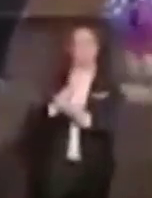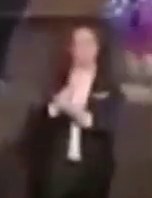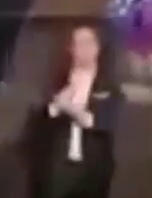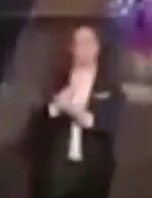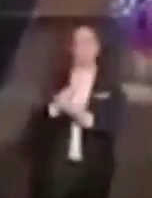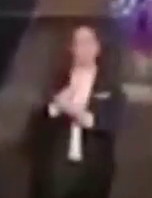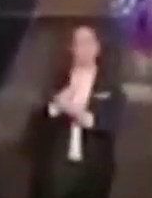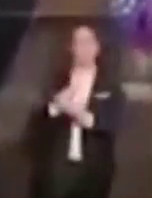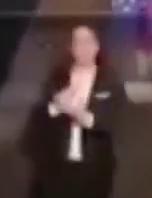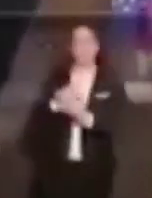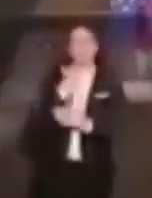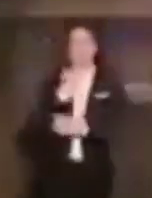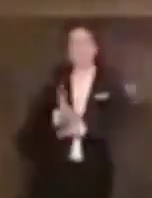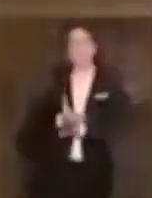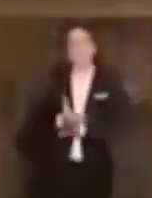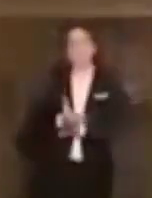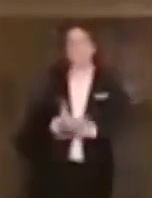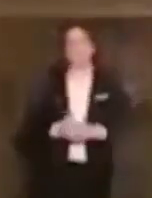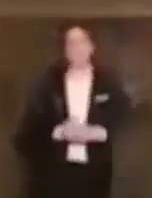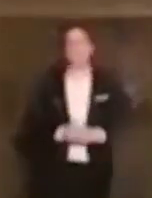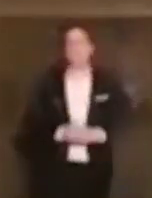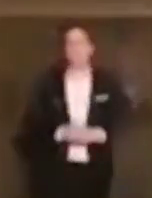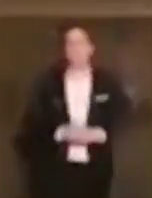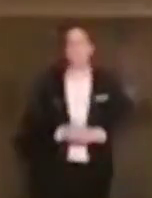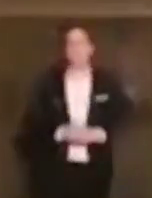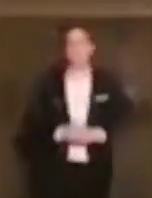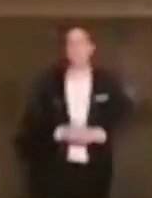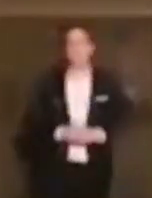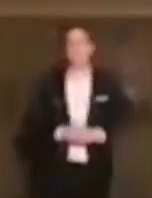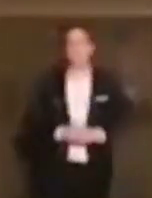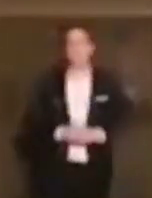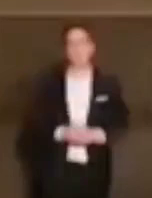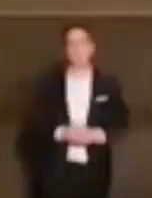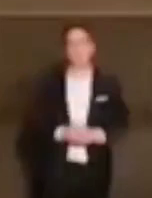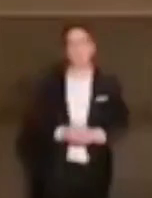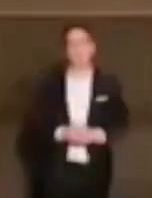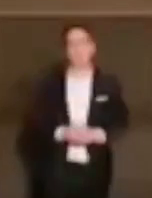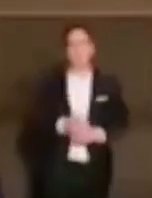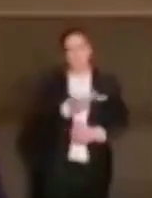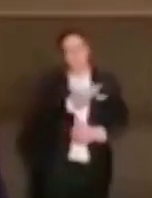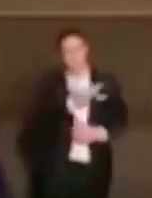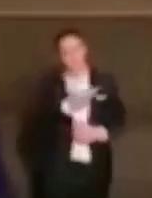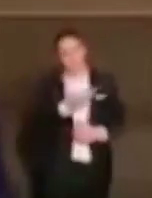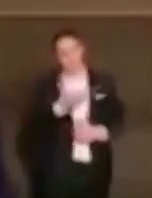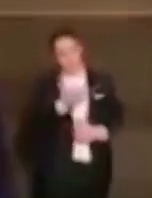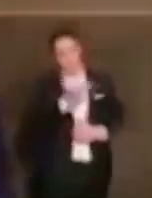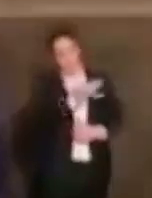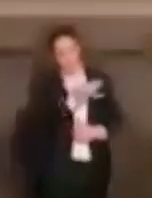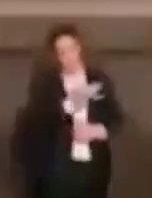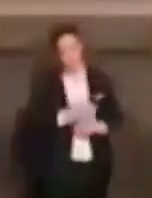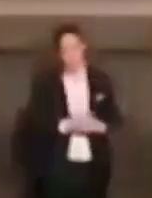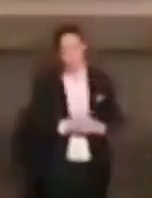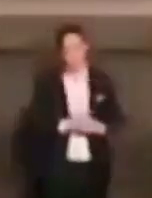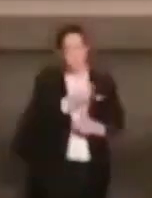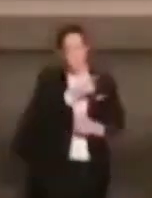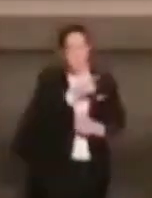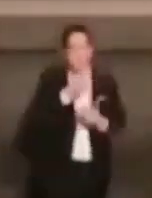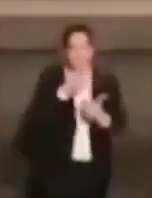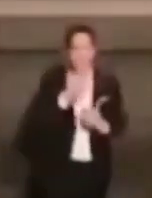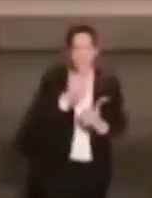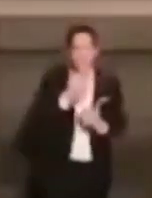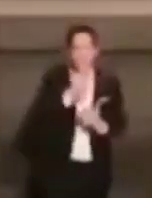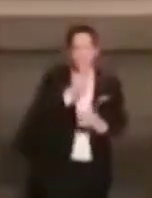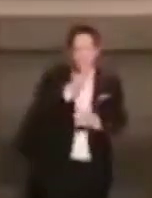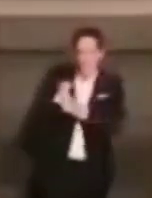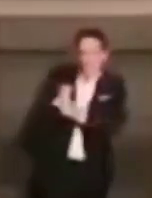ای مسلمان، تو چه می کنی اگر همسرت بیاید و ظرف غذایت را جلو